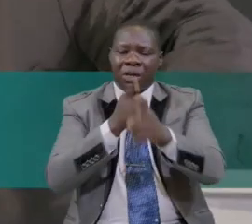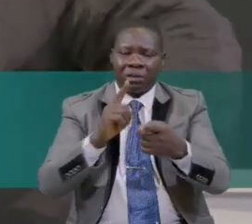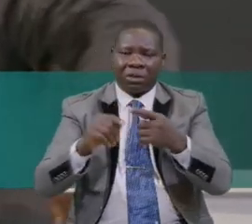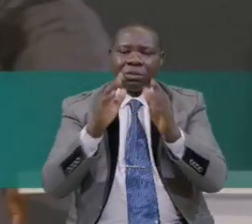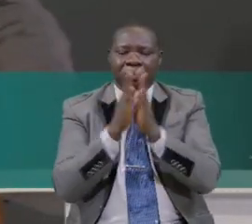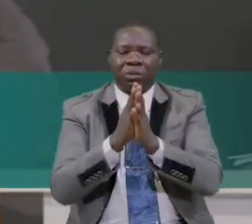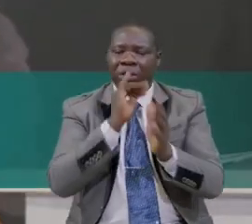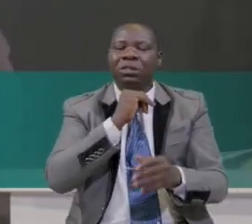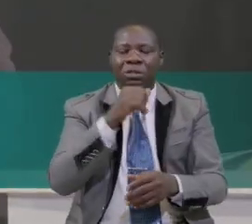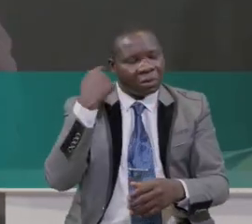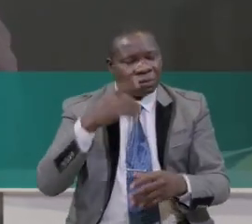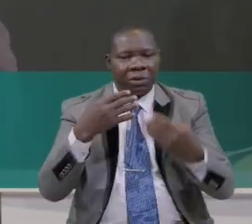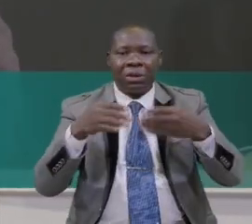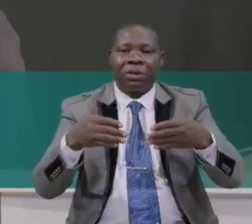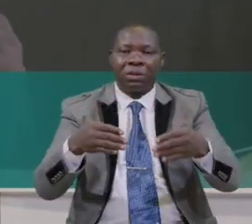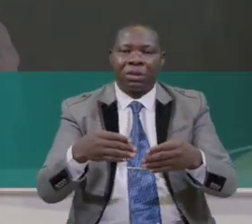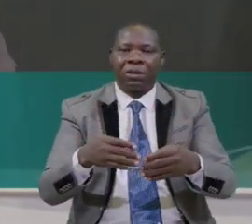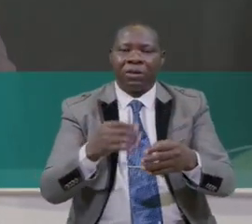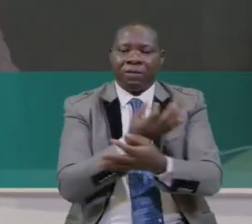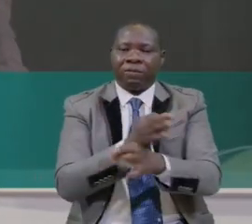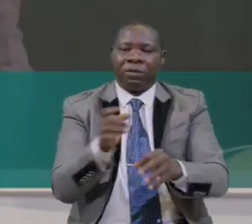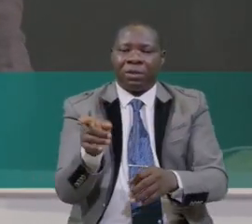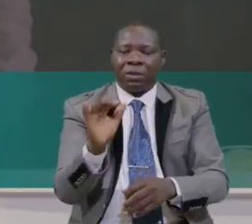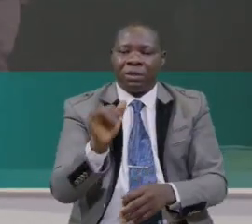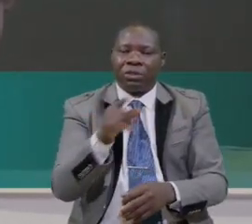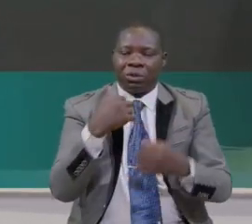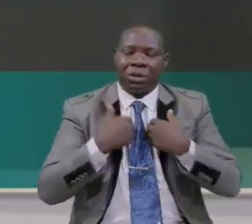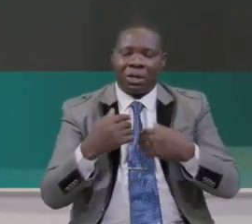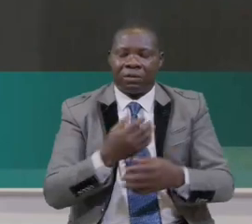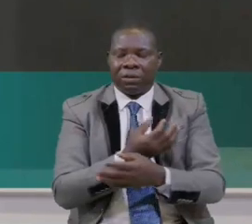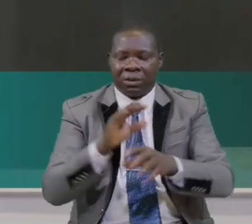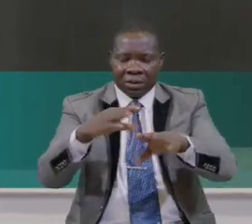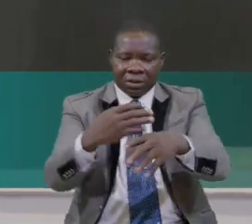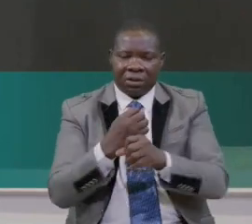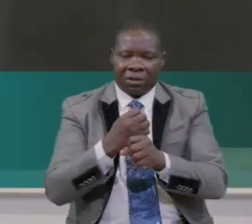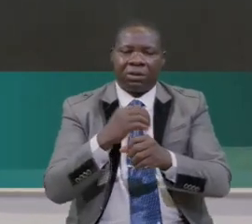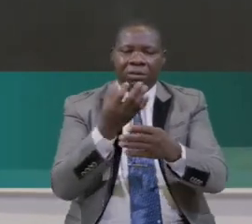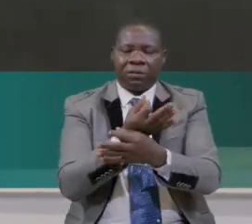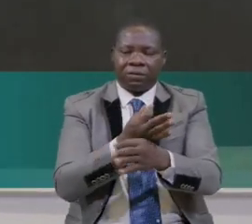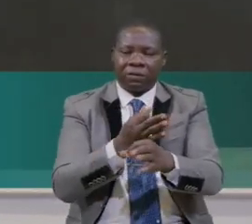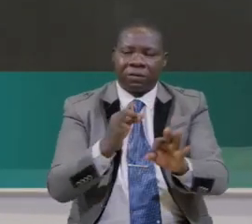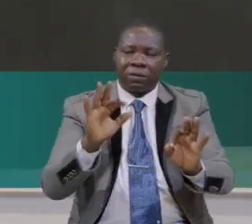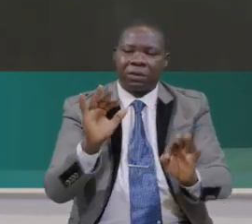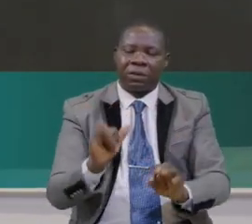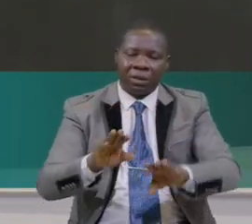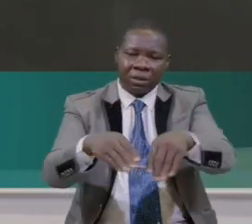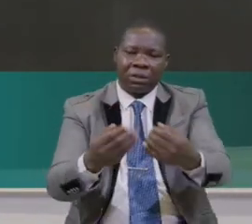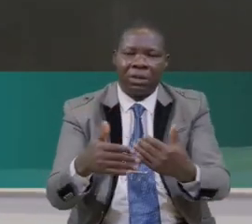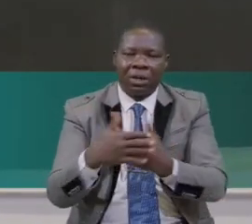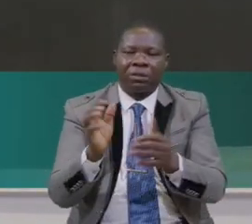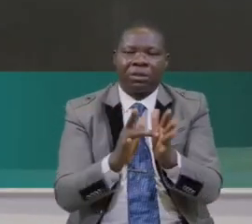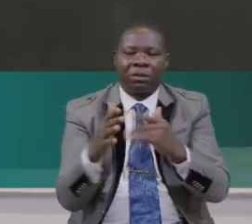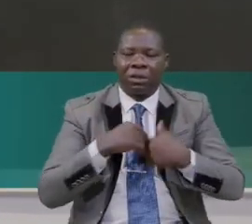à vendre. Vous avez reçu gratuitement. Donner gratuitement. Après que Jésus ait établi